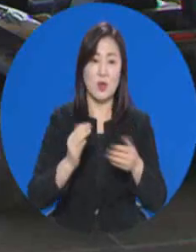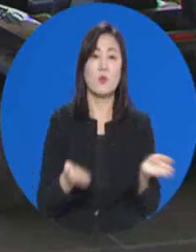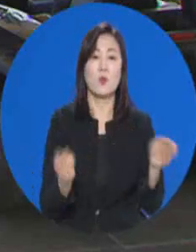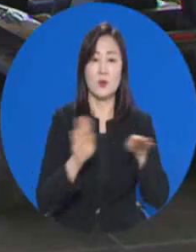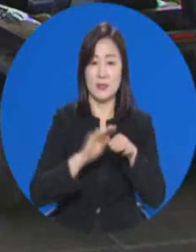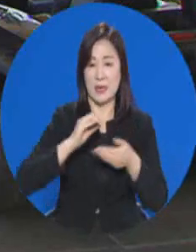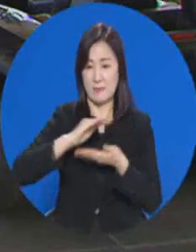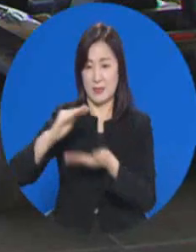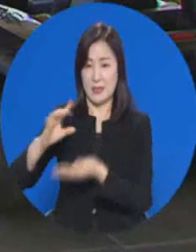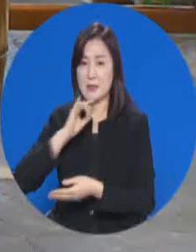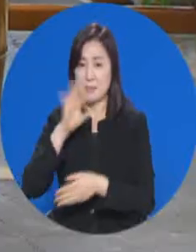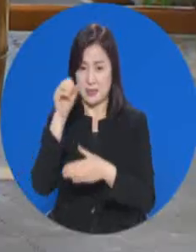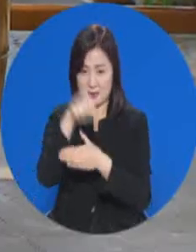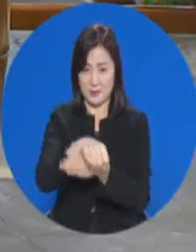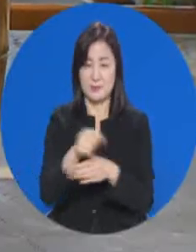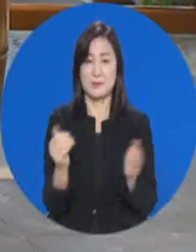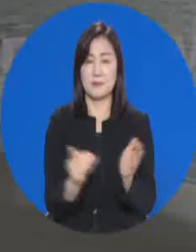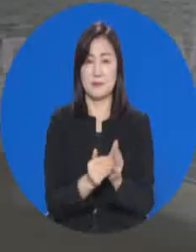배달만 허용됩니다.